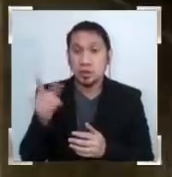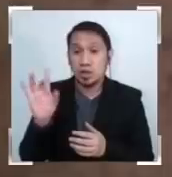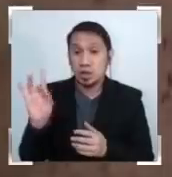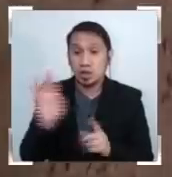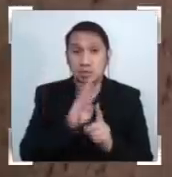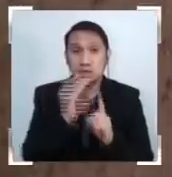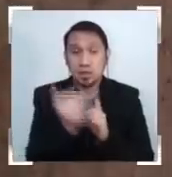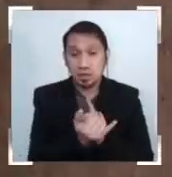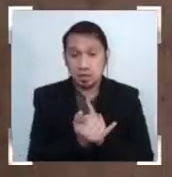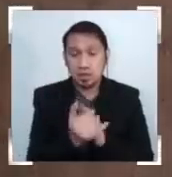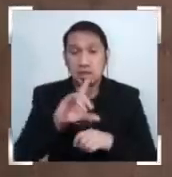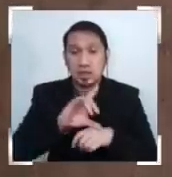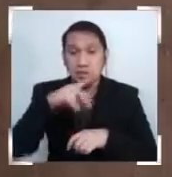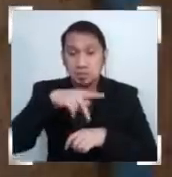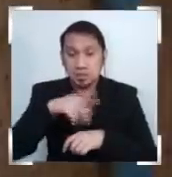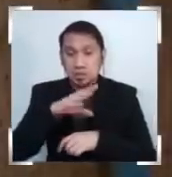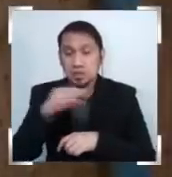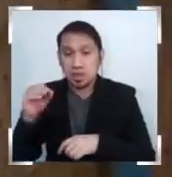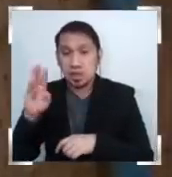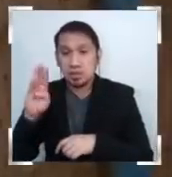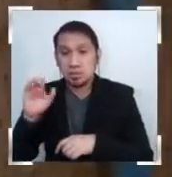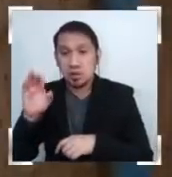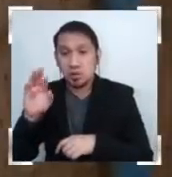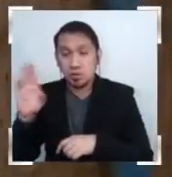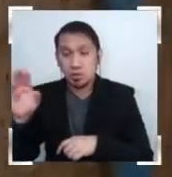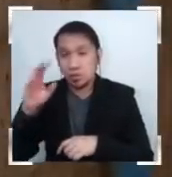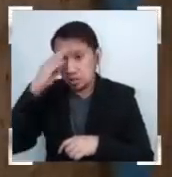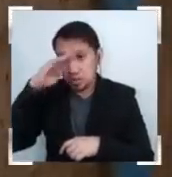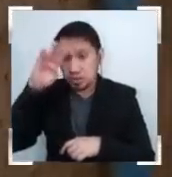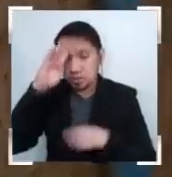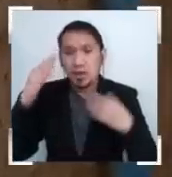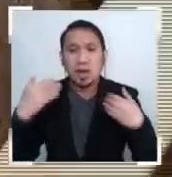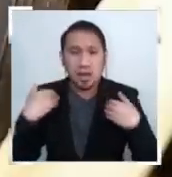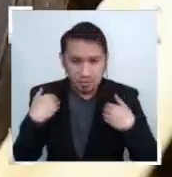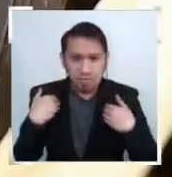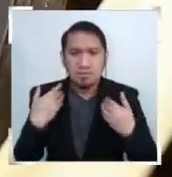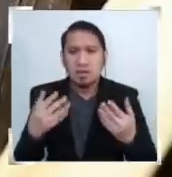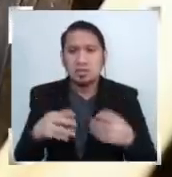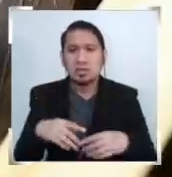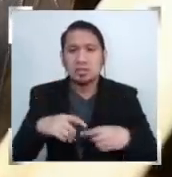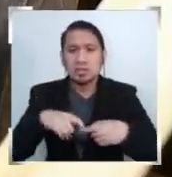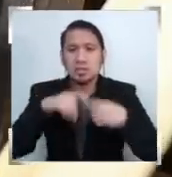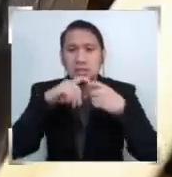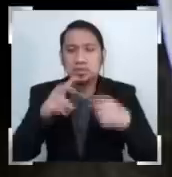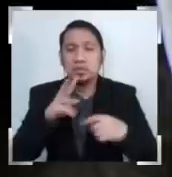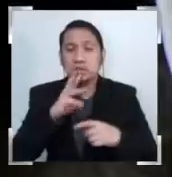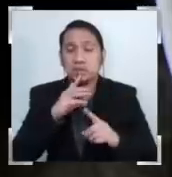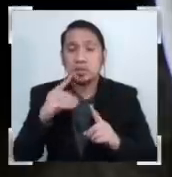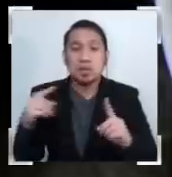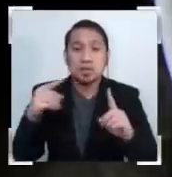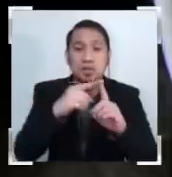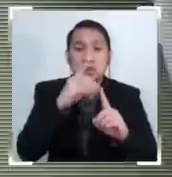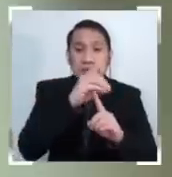Piñas at sa Bacoor at Imus, Cavite, ang apektado ng daily water service interruption hanggang December 22,